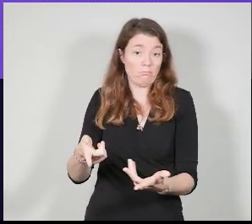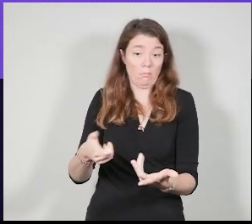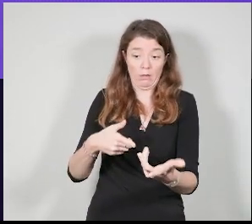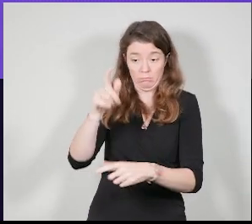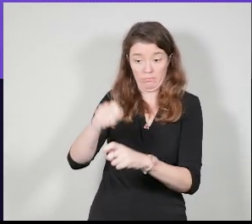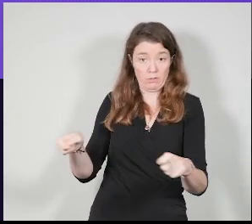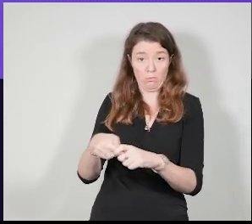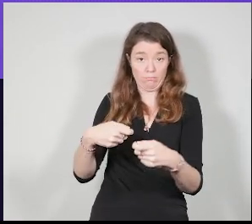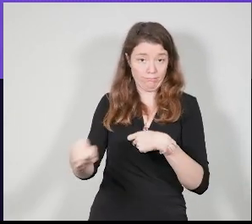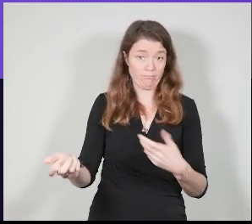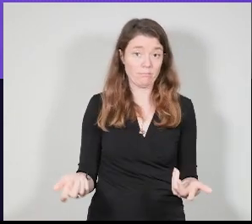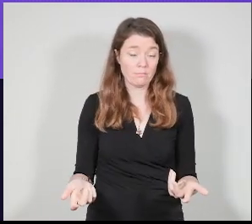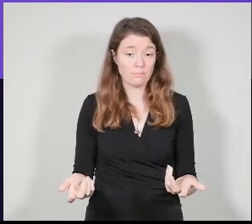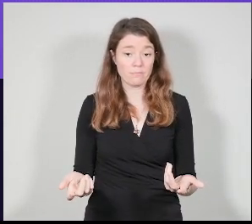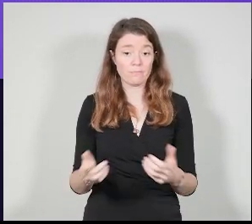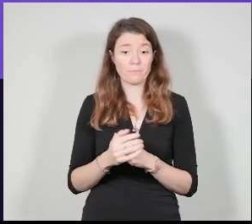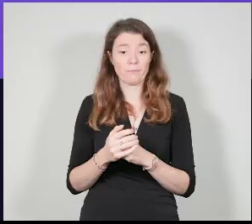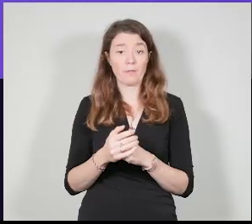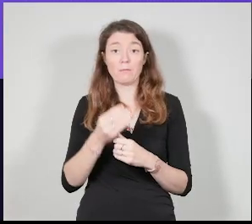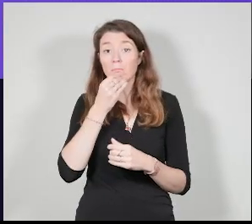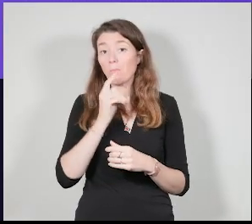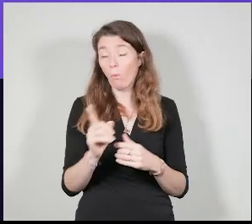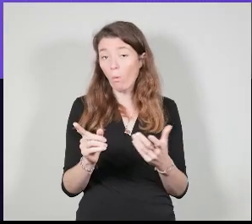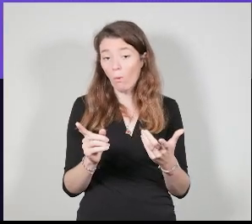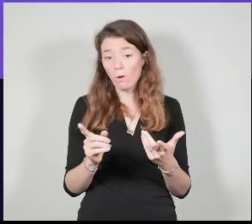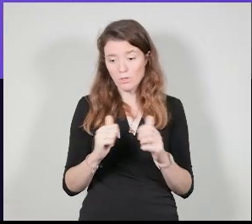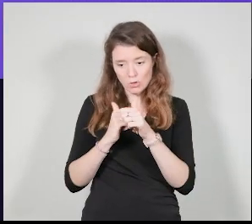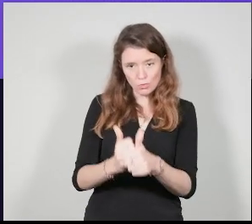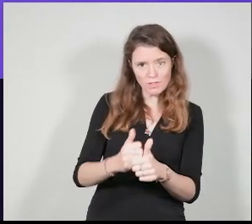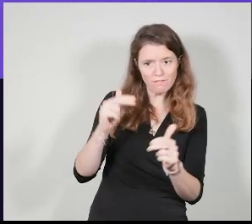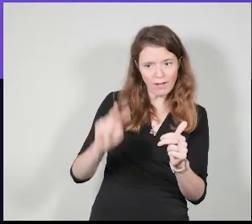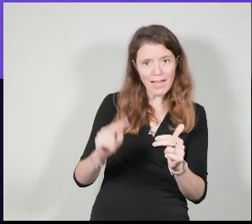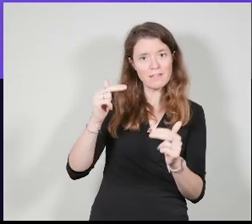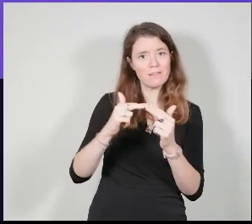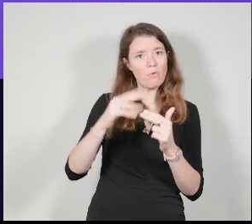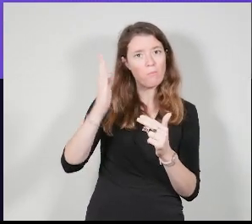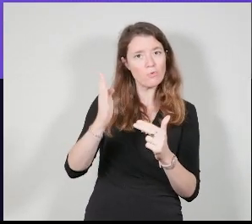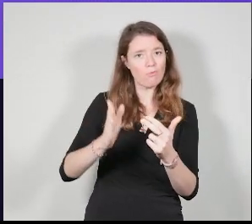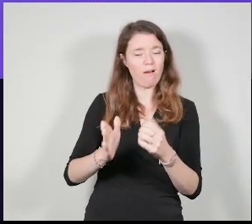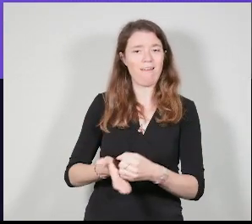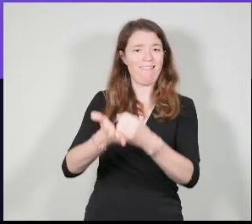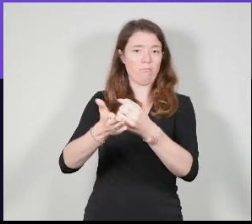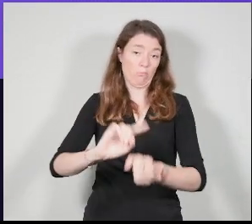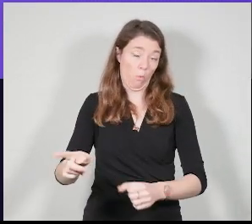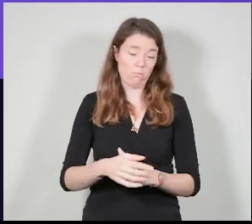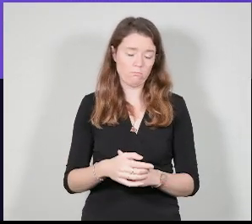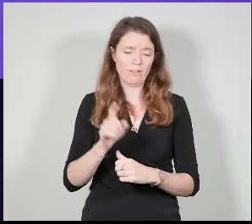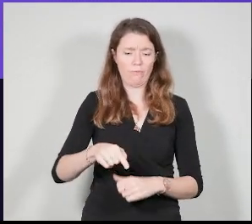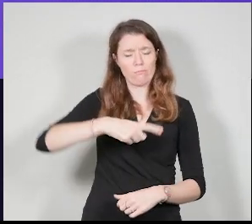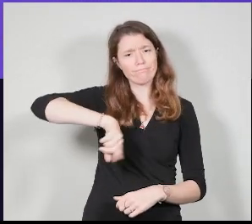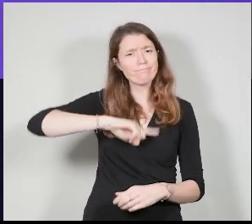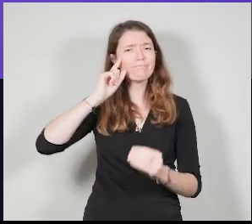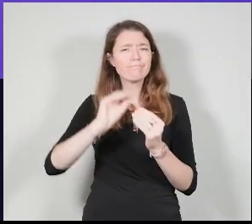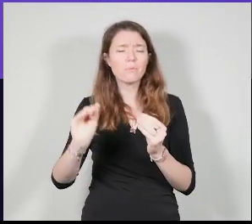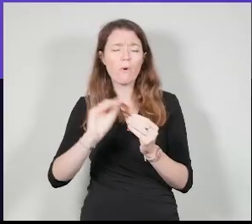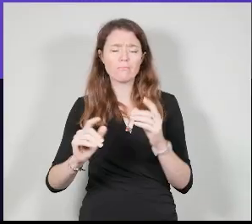pas corrélée au niveau de besoin d'aide des personnes. Donc il faut qu'on se demande un